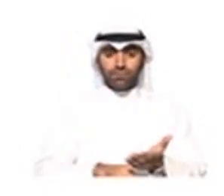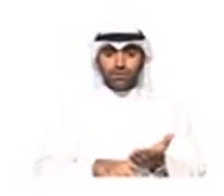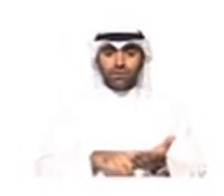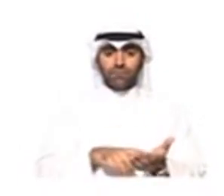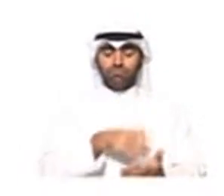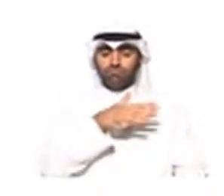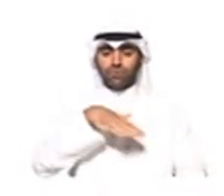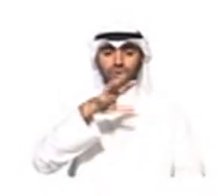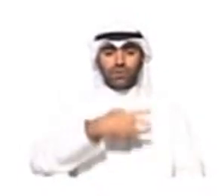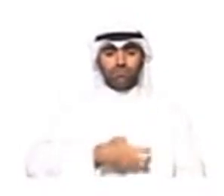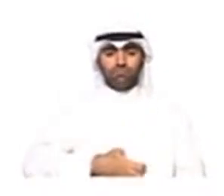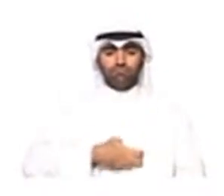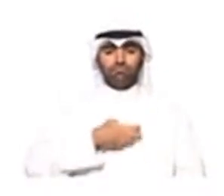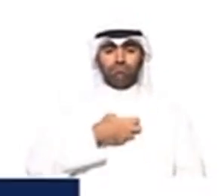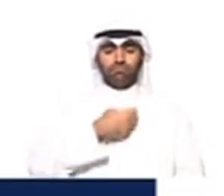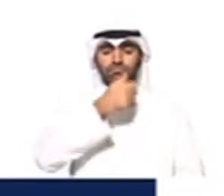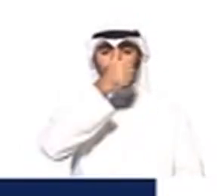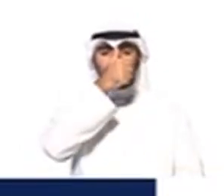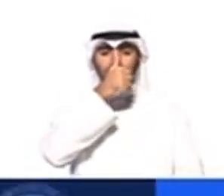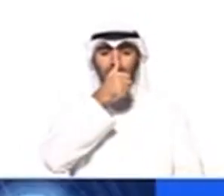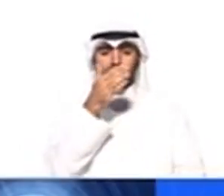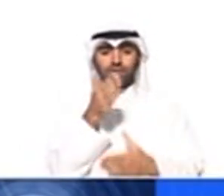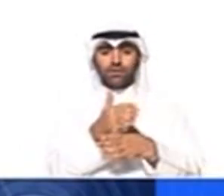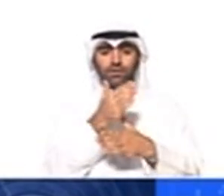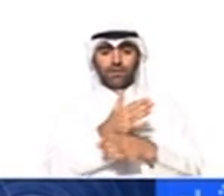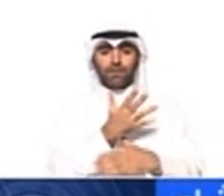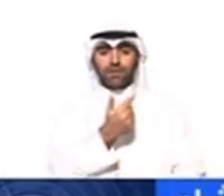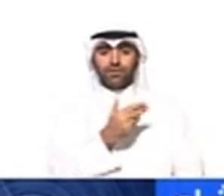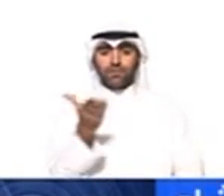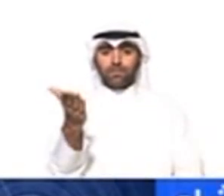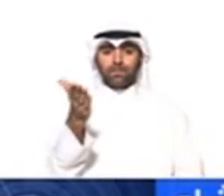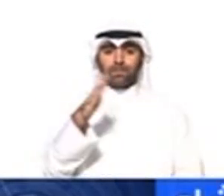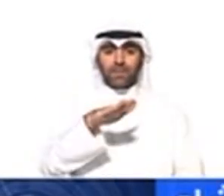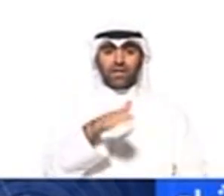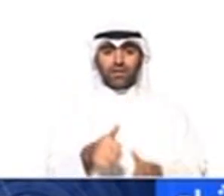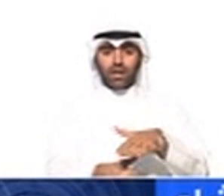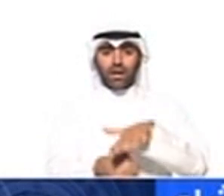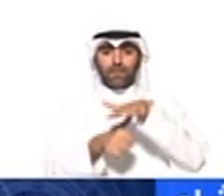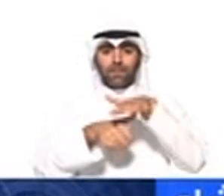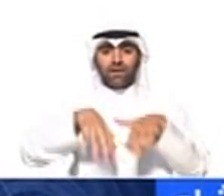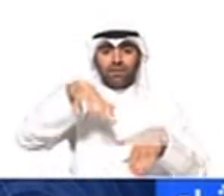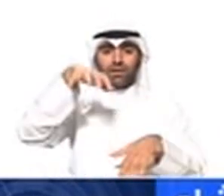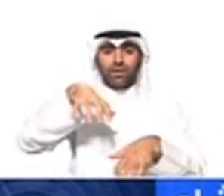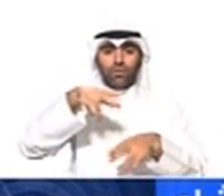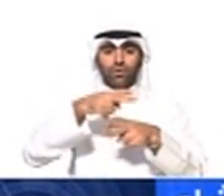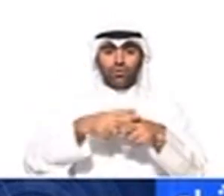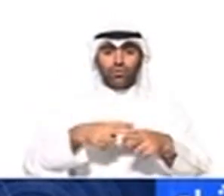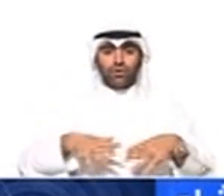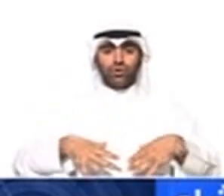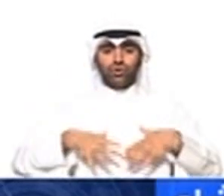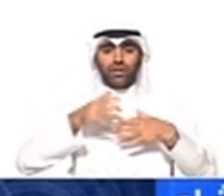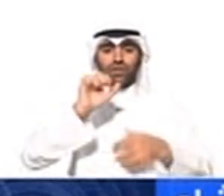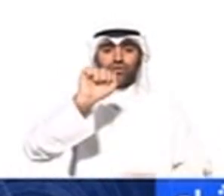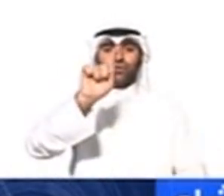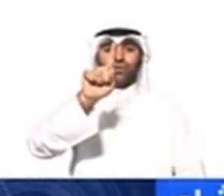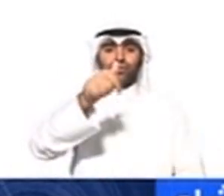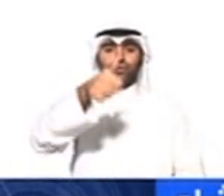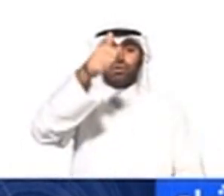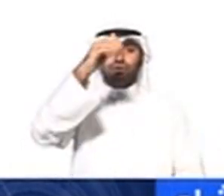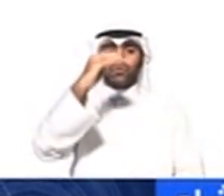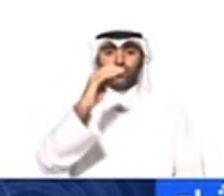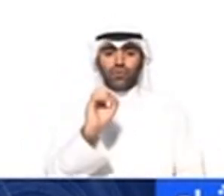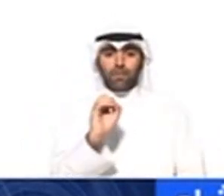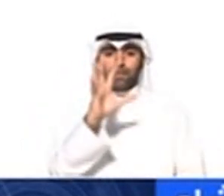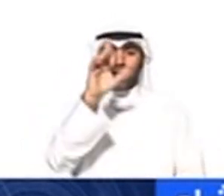الإلكتروني ووسائل التواصل الاجتماعي مساحات واسعة للتعبير عن الألم الذي اعتصر الإماراتيين قيادة